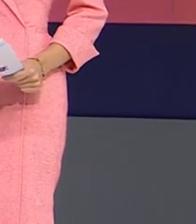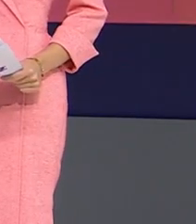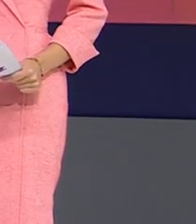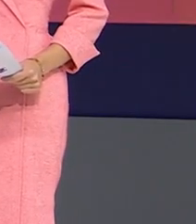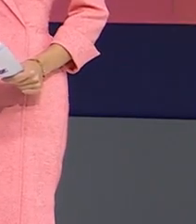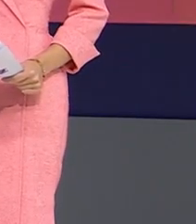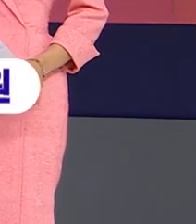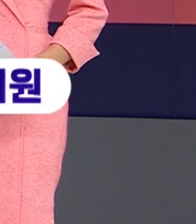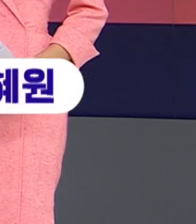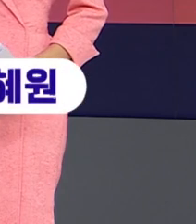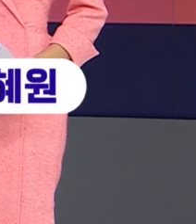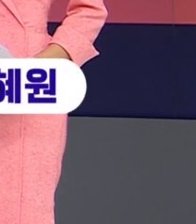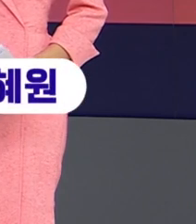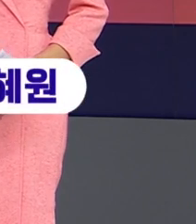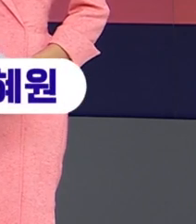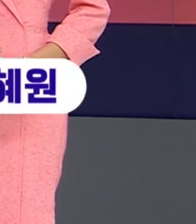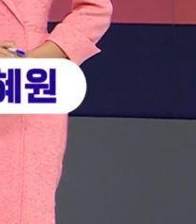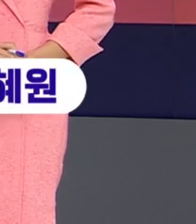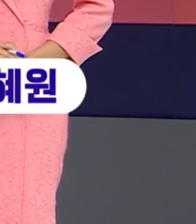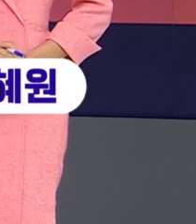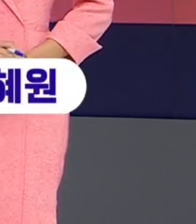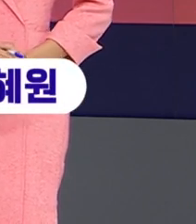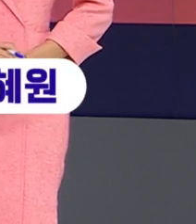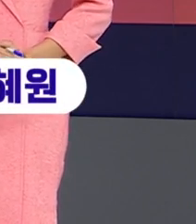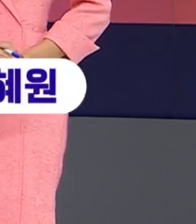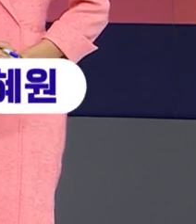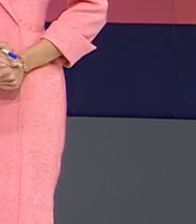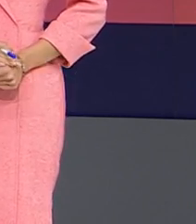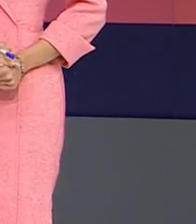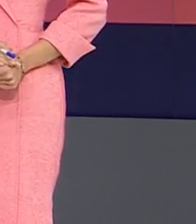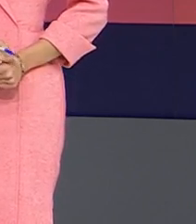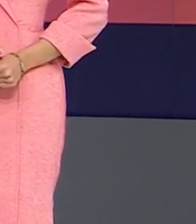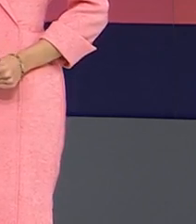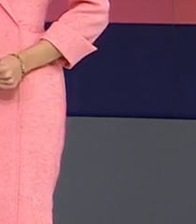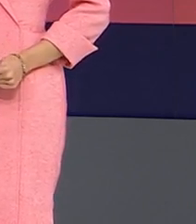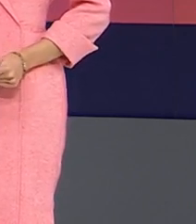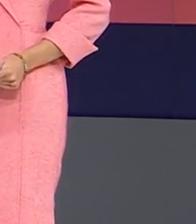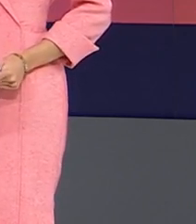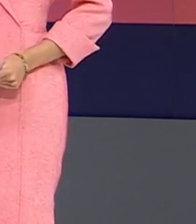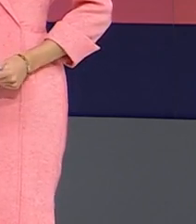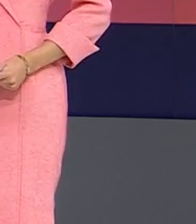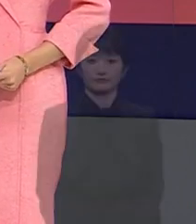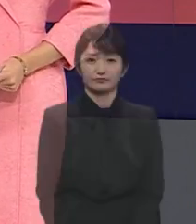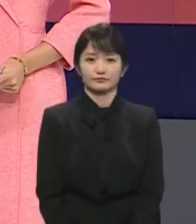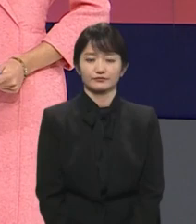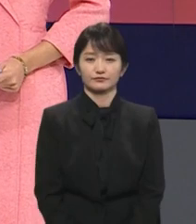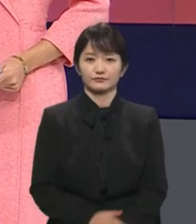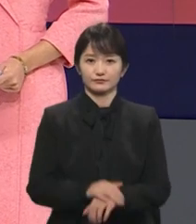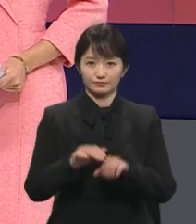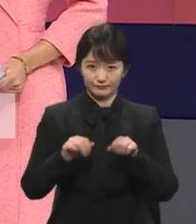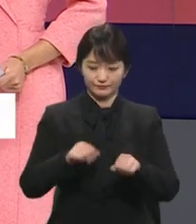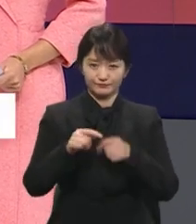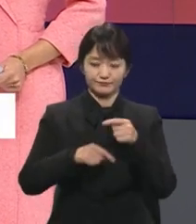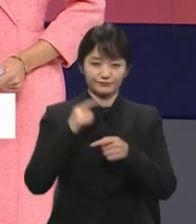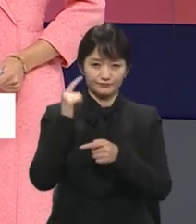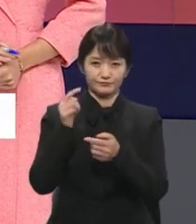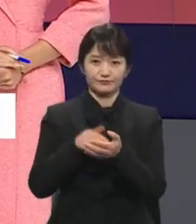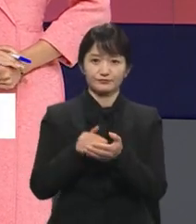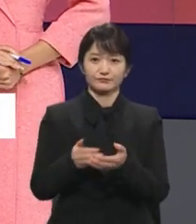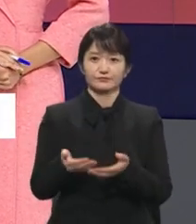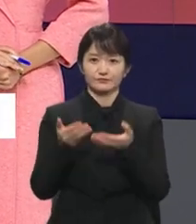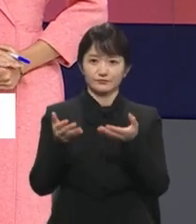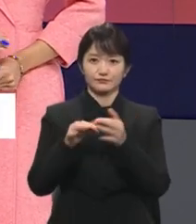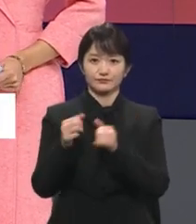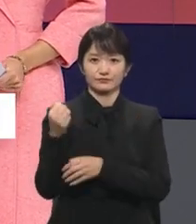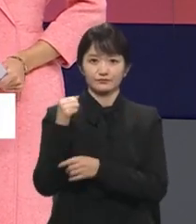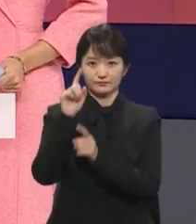이슈의 핵심에 가장 가까이 그리고 쉽게 다가갑니다 오후에 뉴스 세포를 깨우는 시간 뉴스 오후 시작합니다 국민의 이미 이준석 전